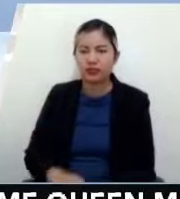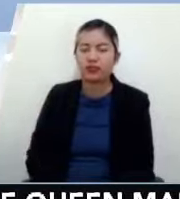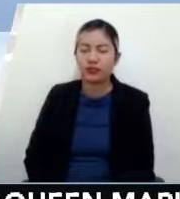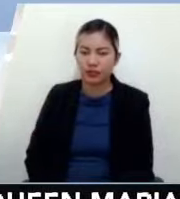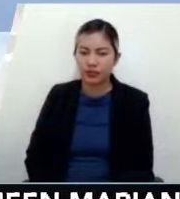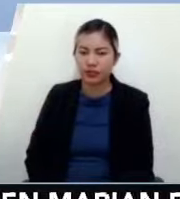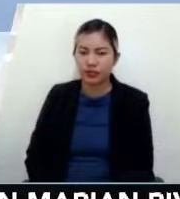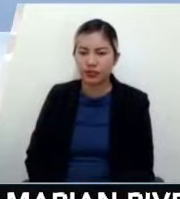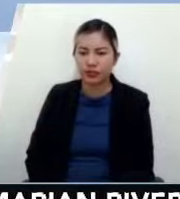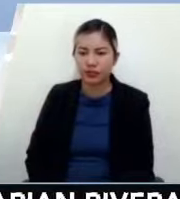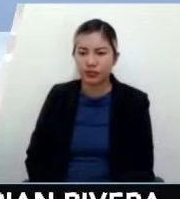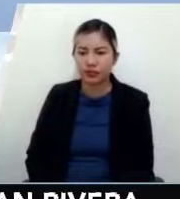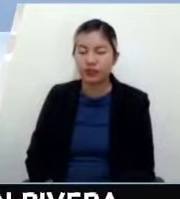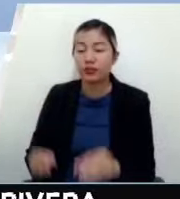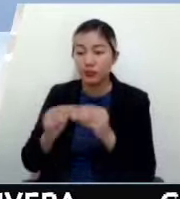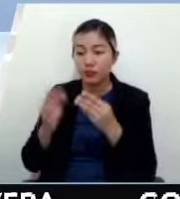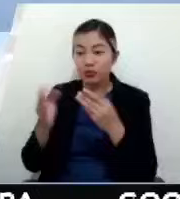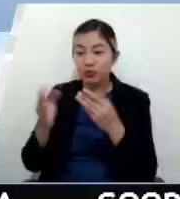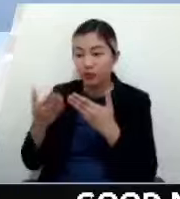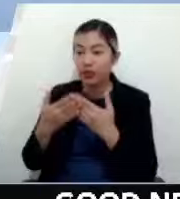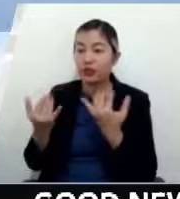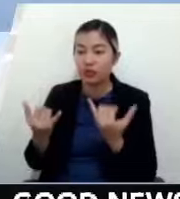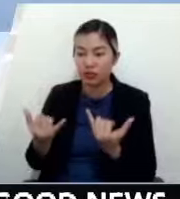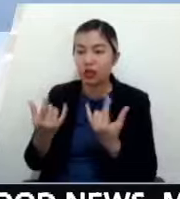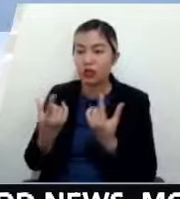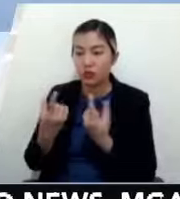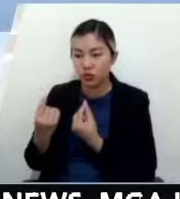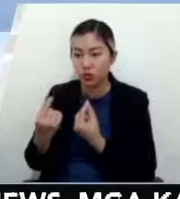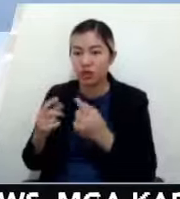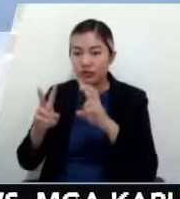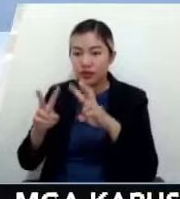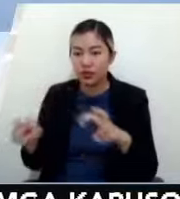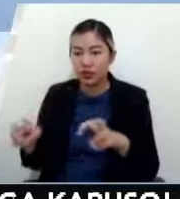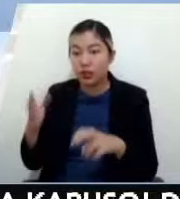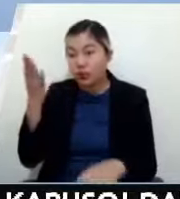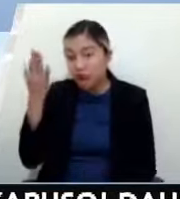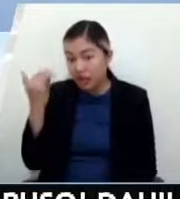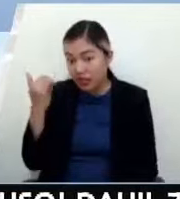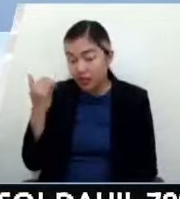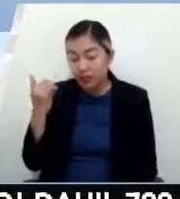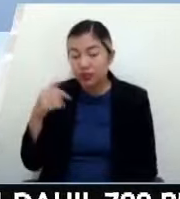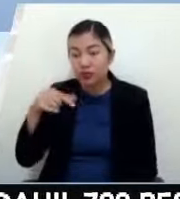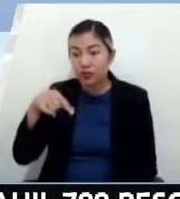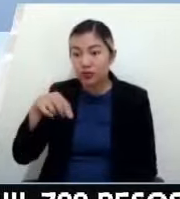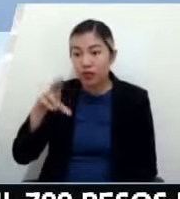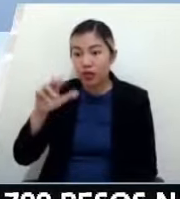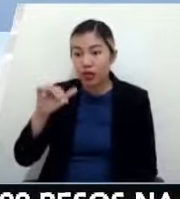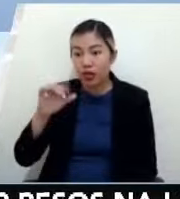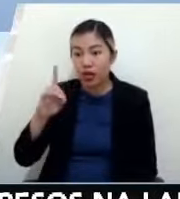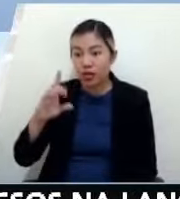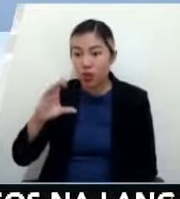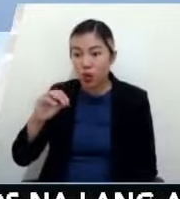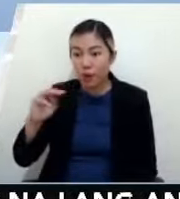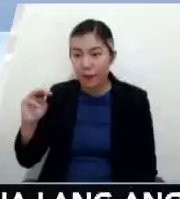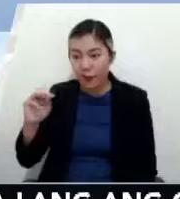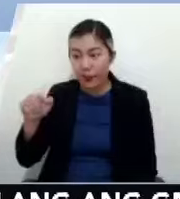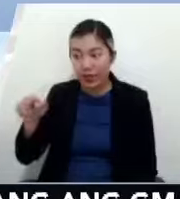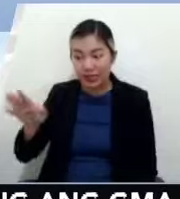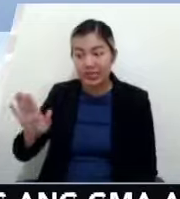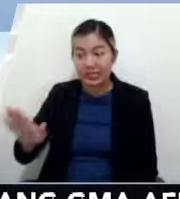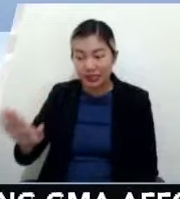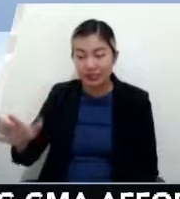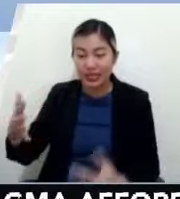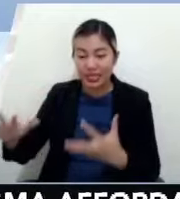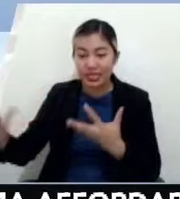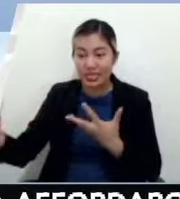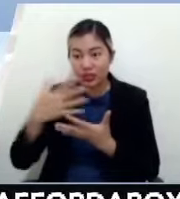madali na ngayon ang kanilang gagawing investigation dahil ang Quad comom nga ay naka nakakalap na ng mga bagong